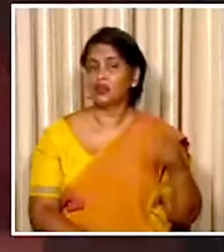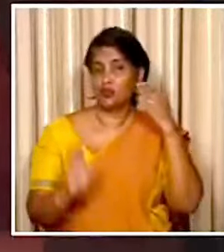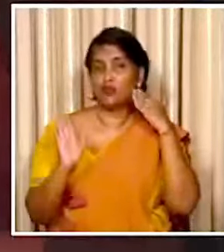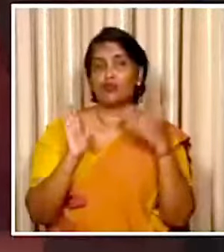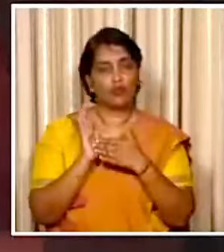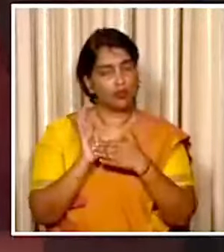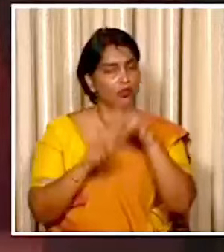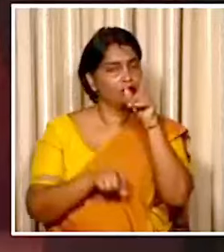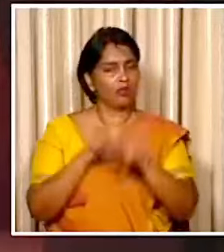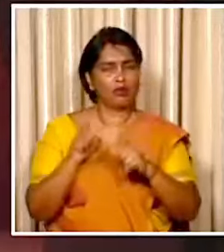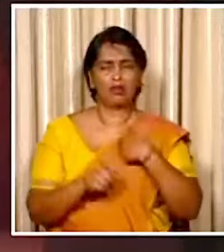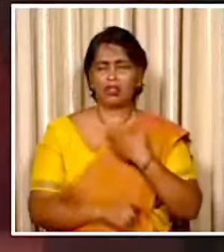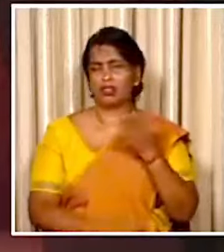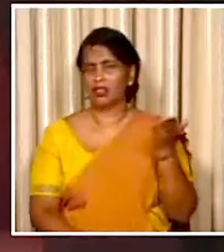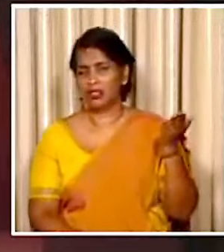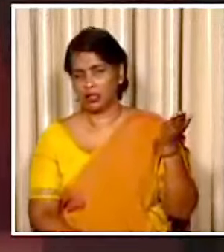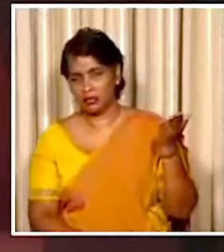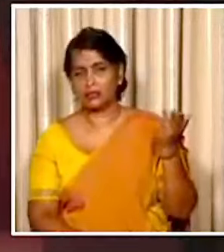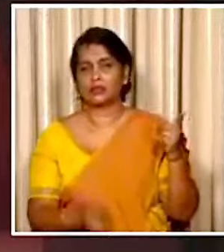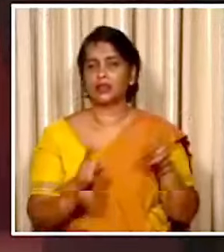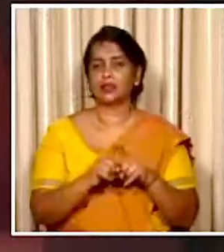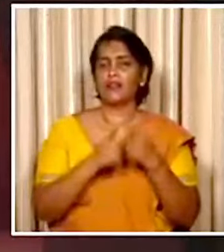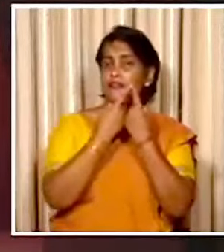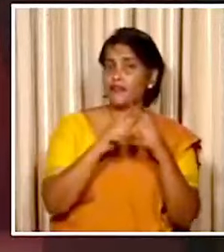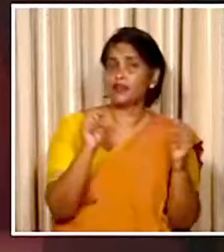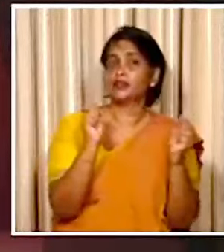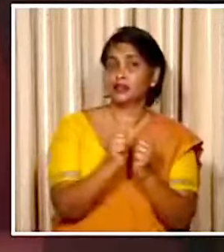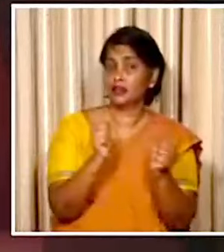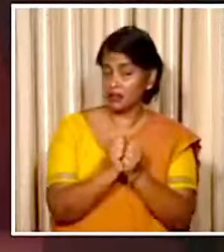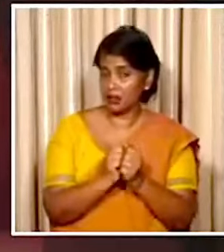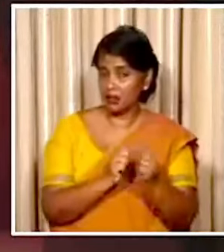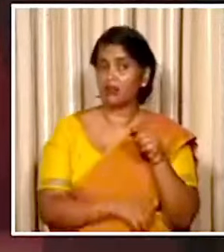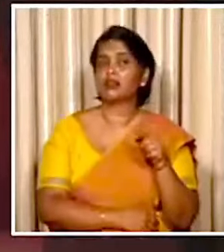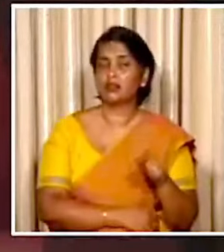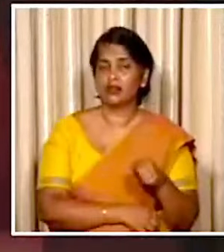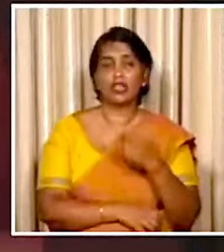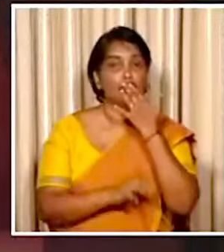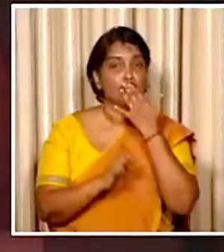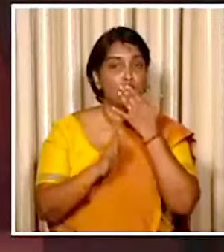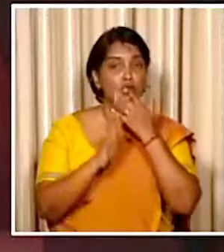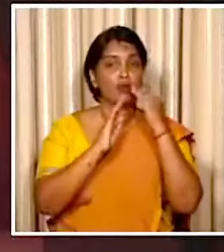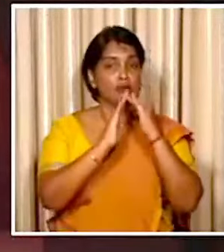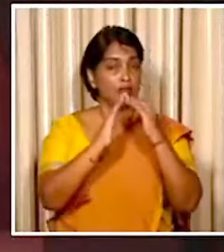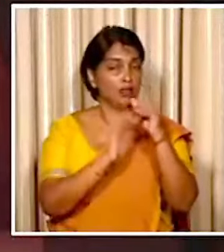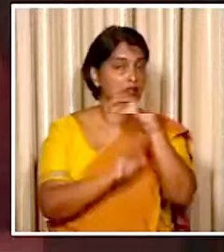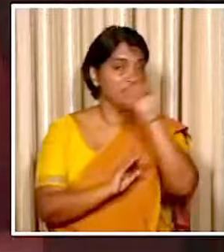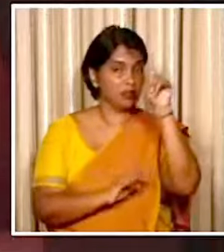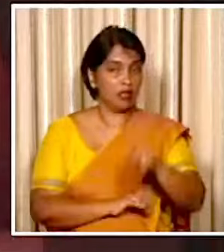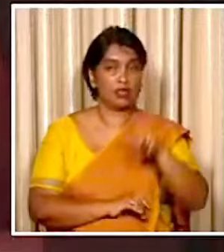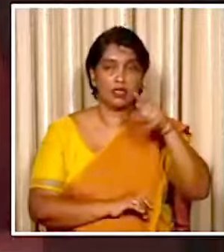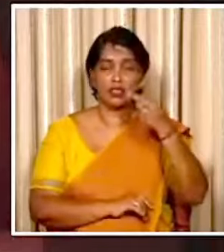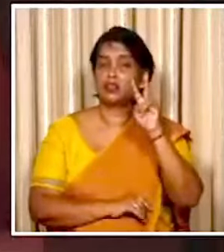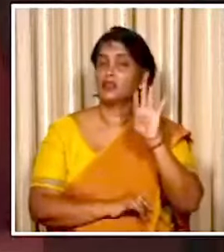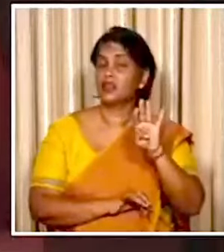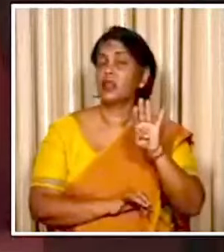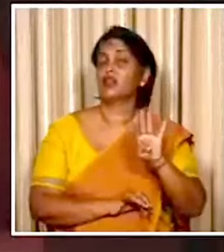අය දැඩි කලකිරීමට ලක් වෙලා විවිධ ක්‍රියාමාර්ග ගන්නකොට පාසල් 10,126ක දූ